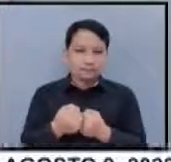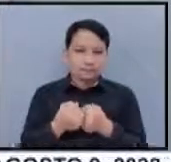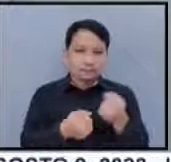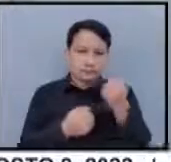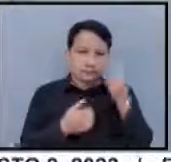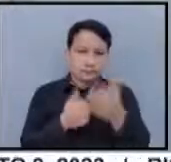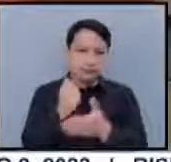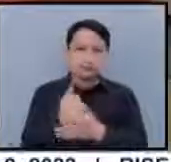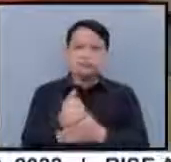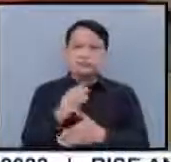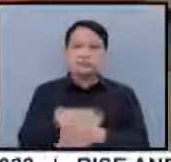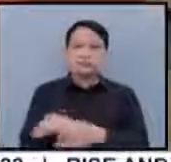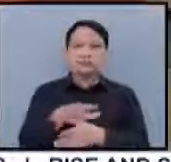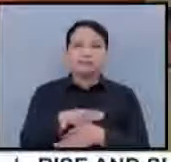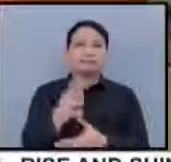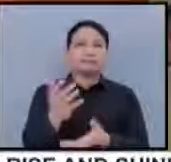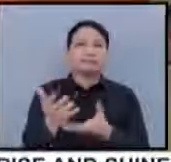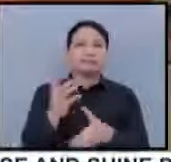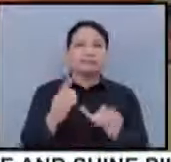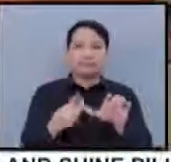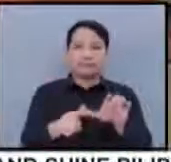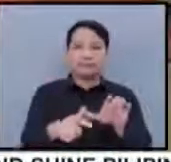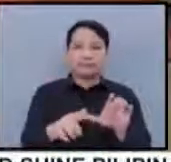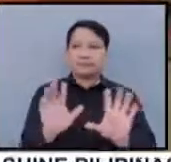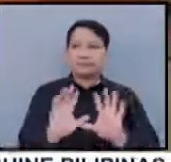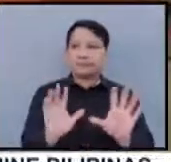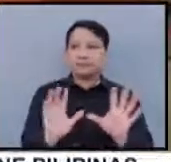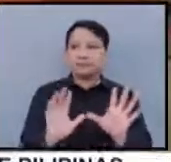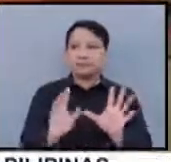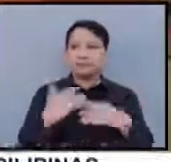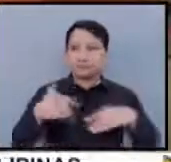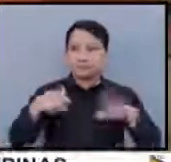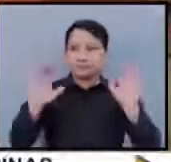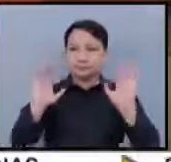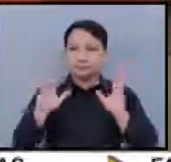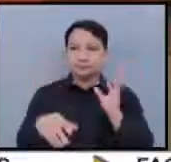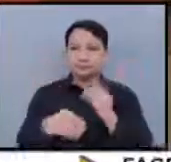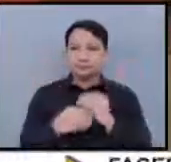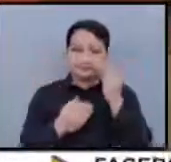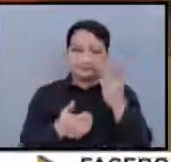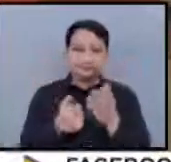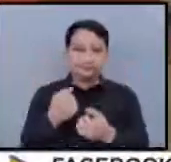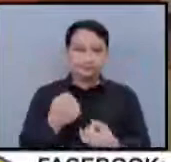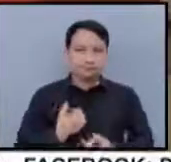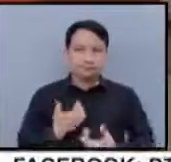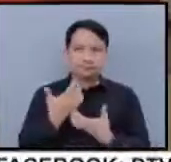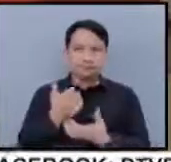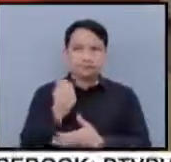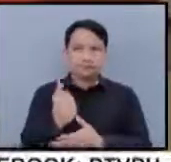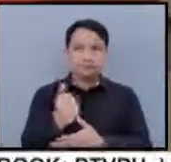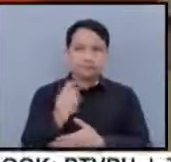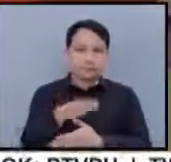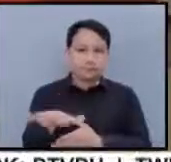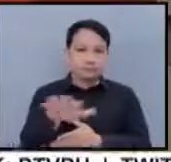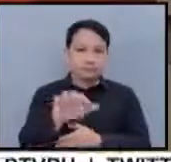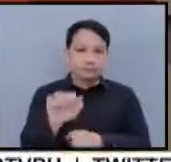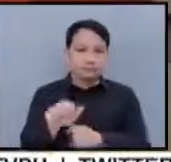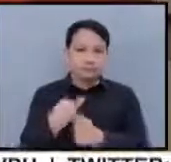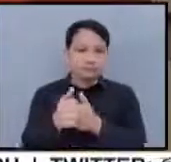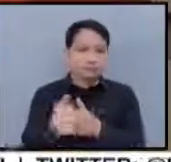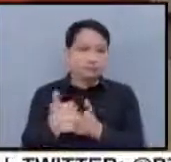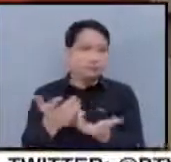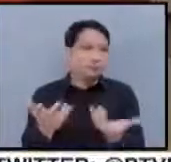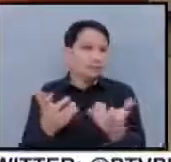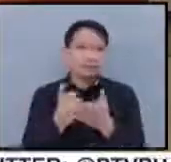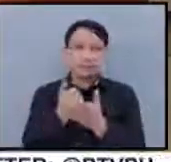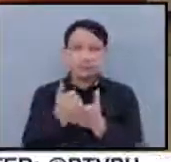mga kababayan natin na may kapansanan, huwag na huwag kayong mawawala ng pag-asa, maging inspirasyon sana yung mga ginagawa namin na pagbigay ng